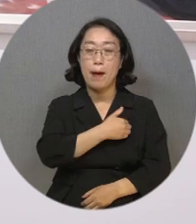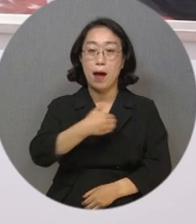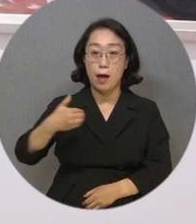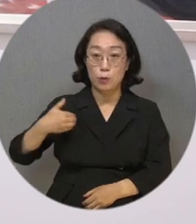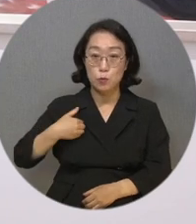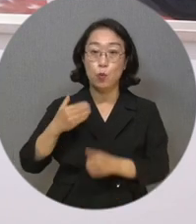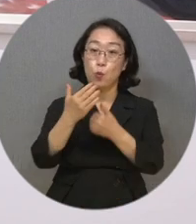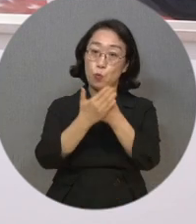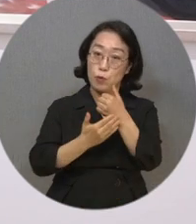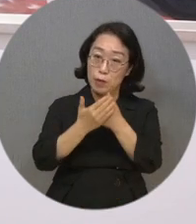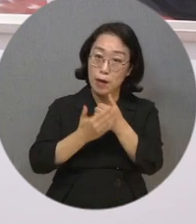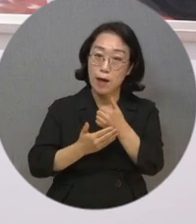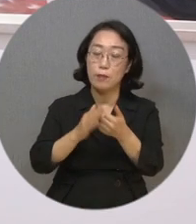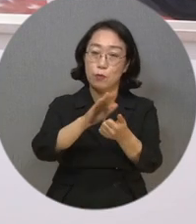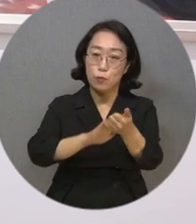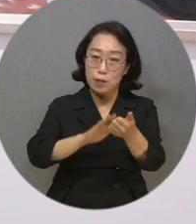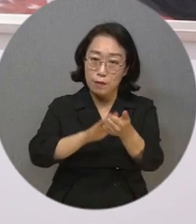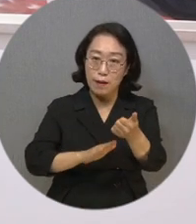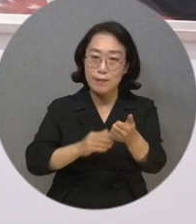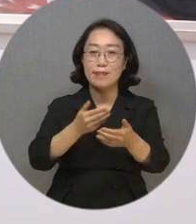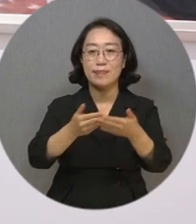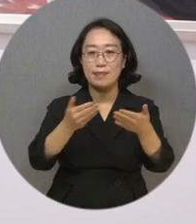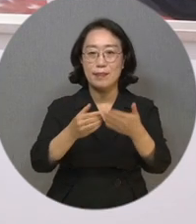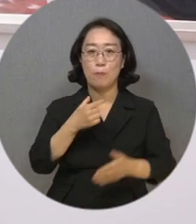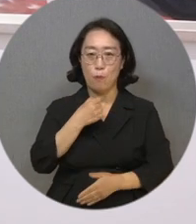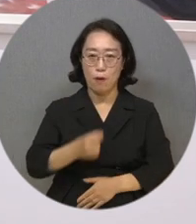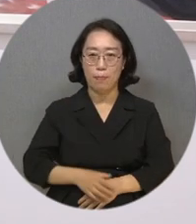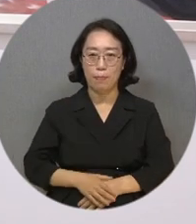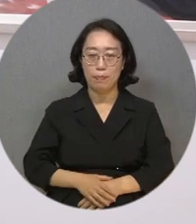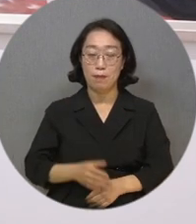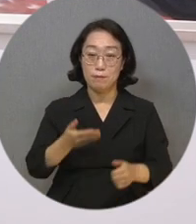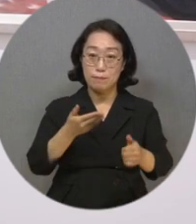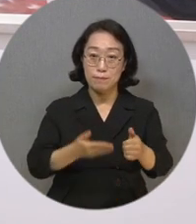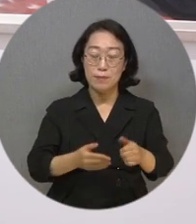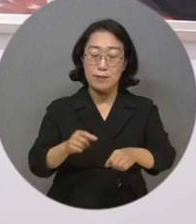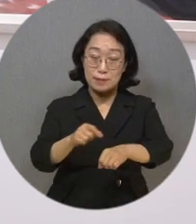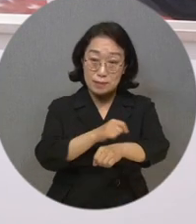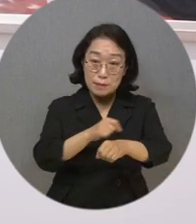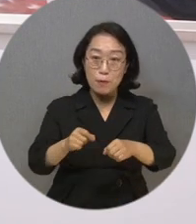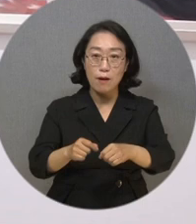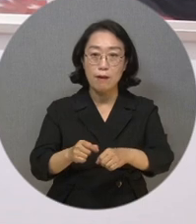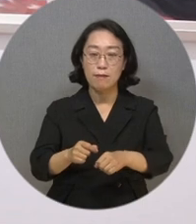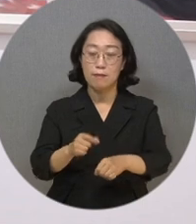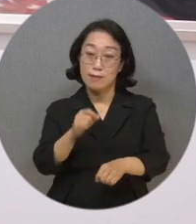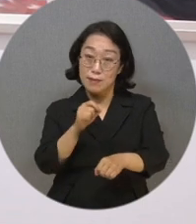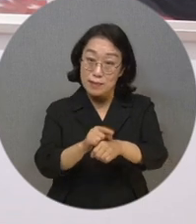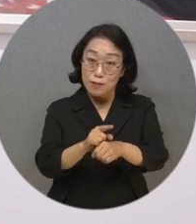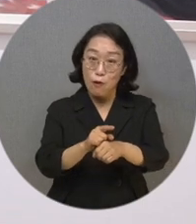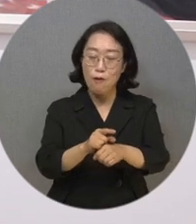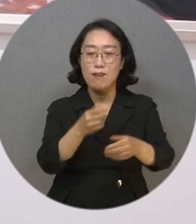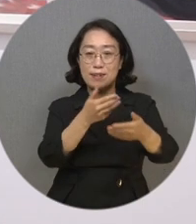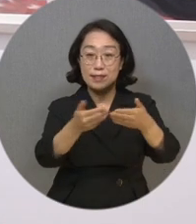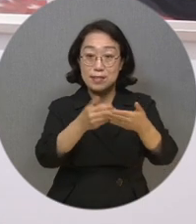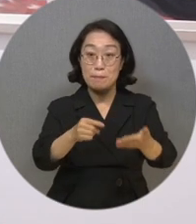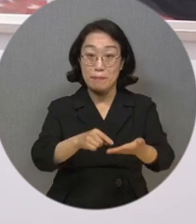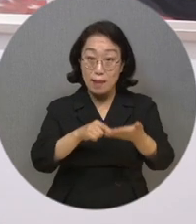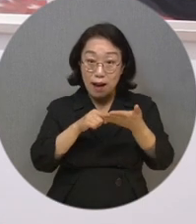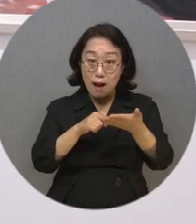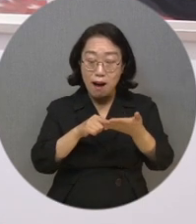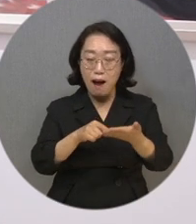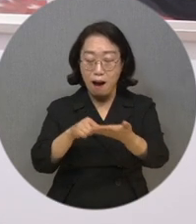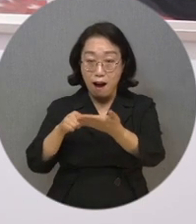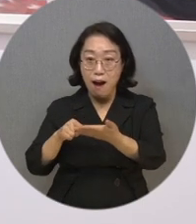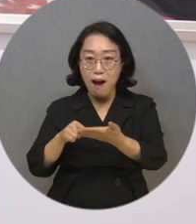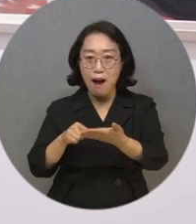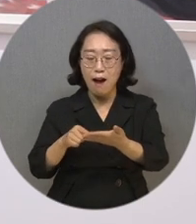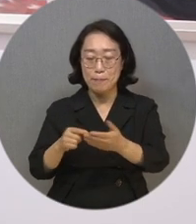위안을 얻는 작품성을 추구합니다. 작가의 독창적이고 개성 있는 작품은 붓터치 하나하나